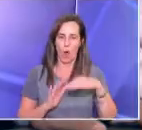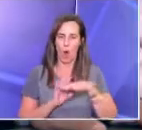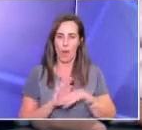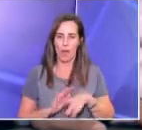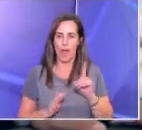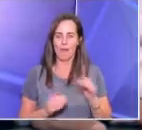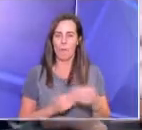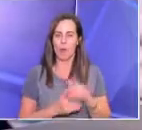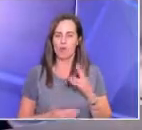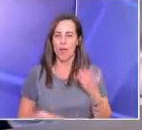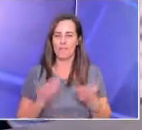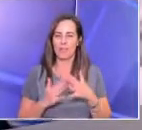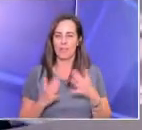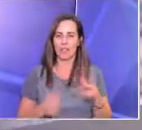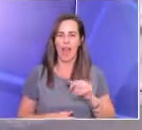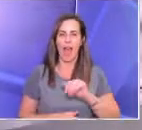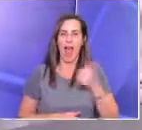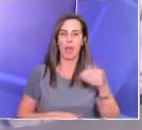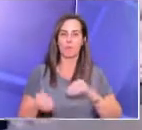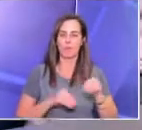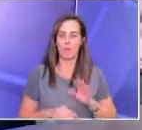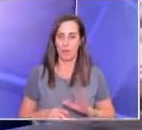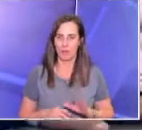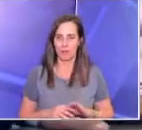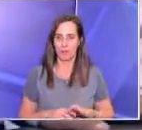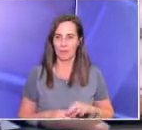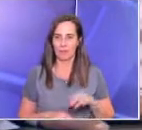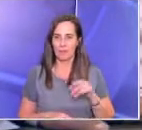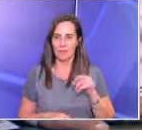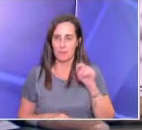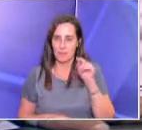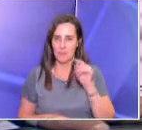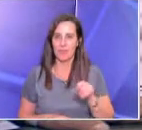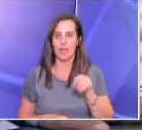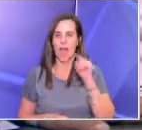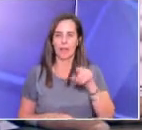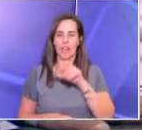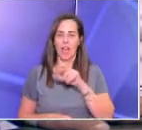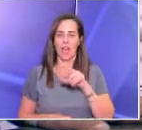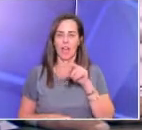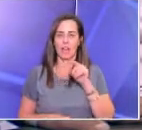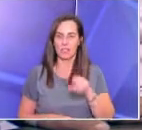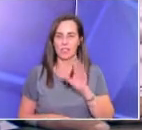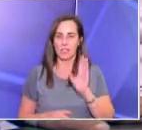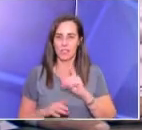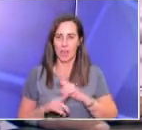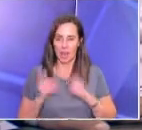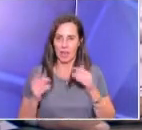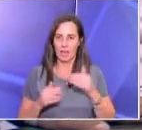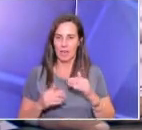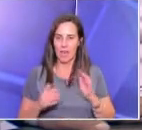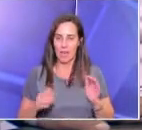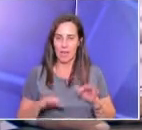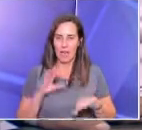אבל מאחורה. ויש הבדל גדול. אלוף בשחמט. אתה נהיה פרונט, ואתה אשם על הפתק, ואתה אשם בשלט. זה עולם אחר. אחר לגמרי, כי